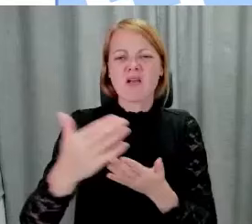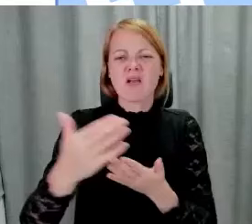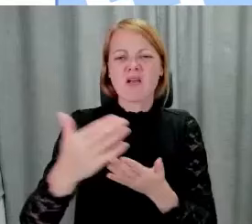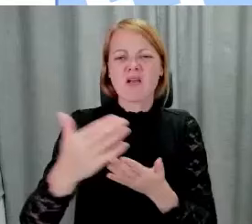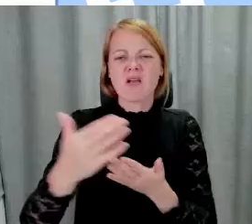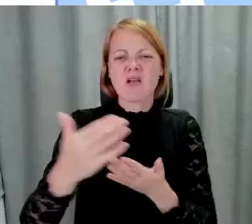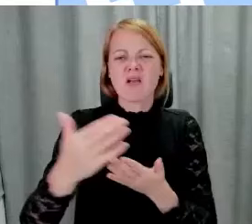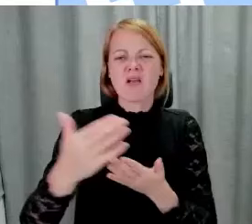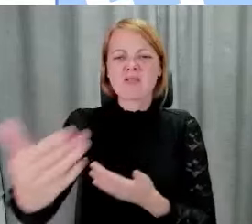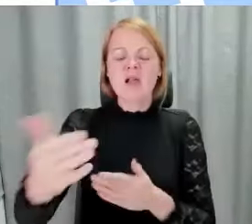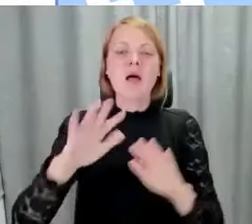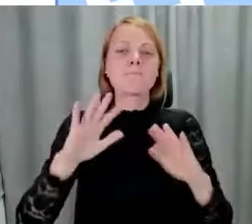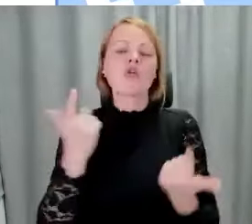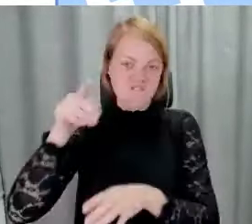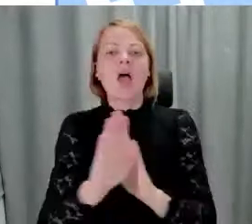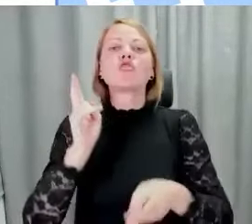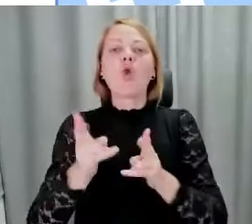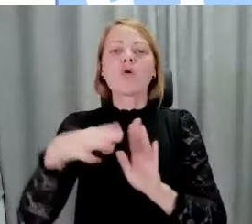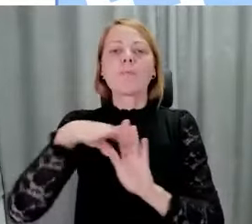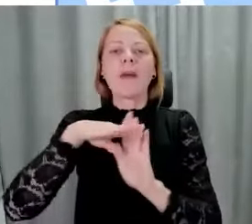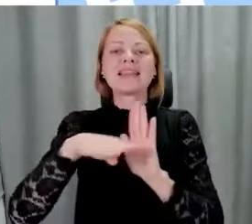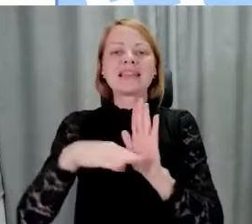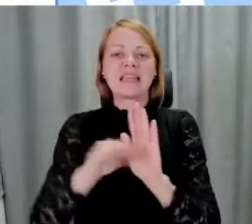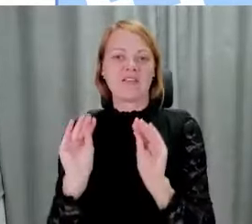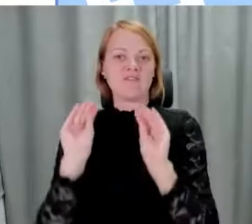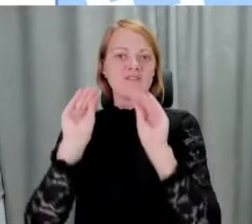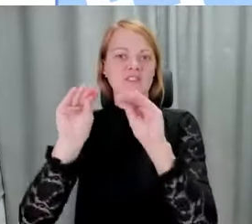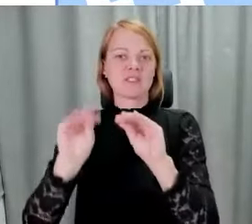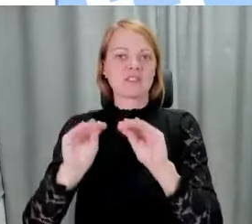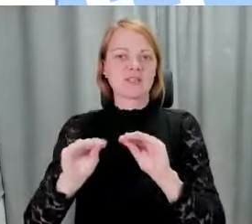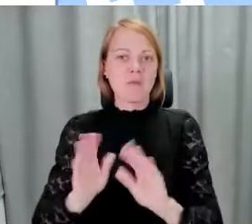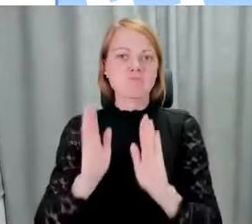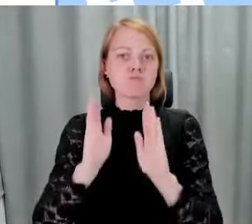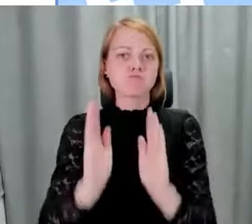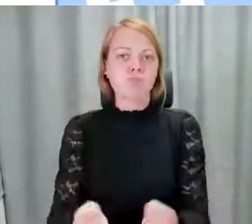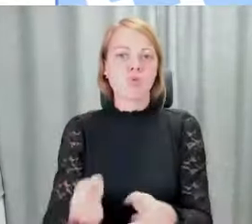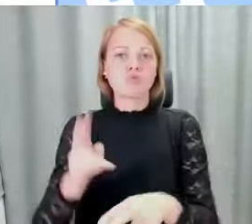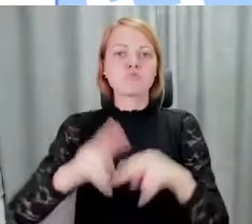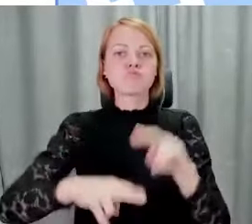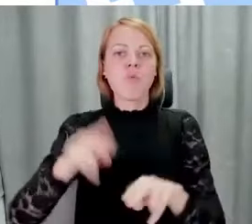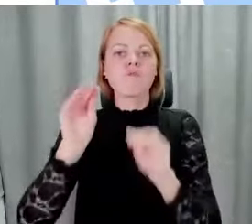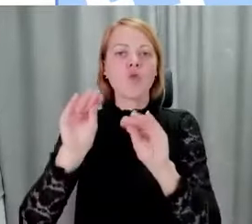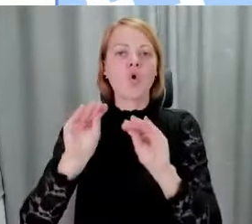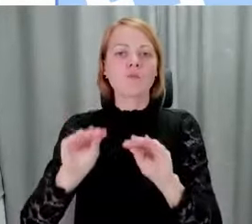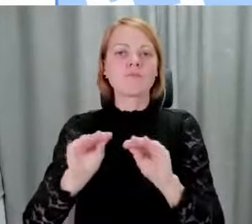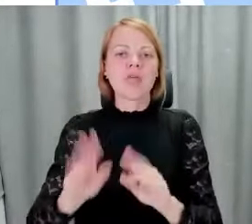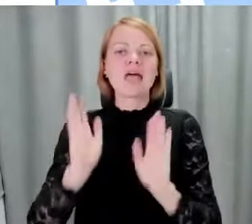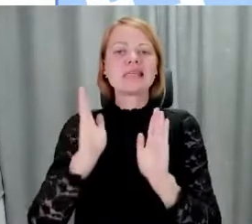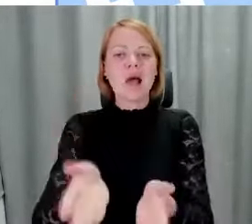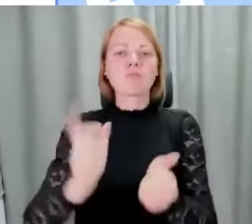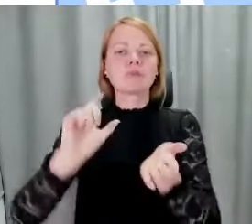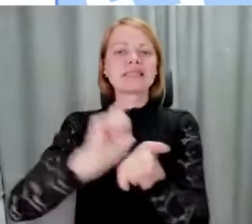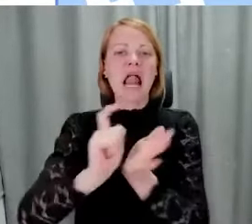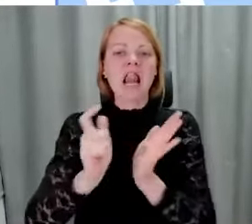jau būvnormatīvs tiks iedarbināts. Līdz ko tiek iedarbināts būvnormatīvs, tā jābūt telpām ar speciālu